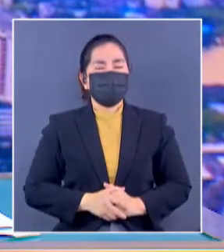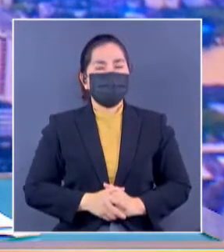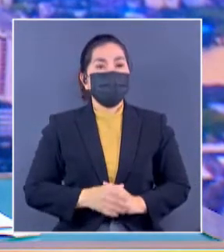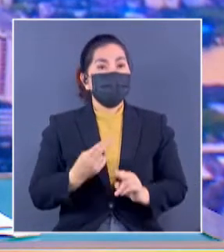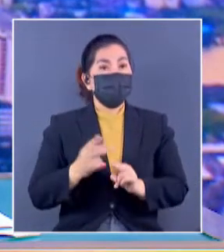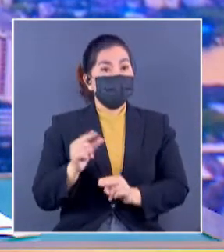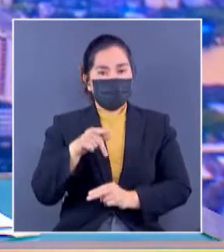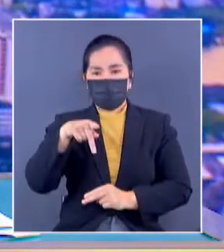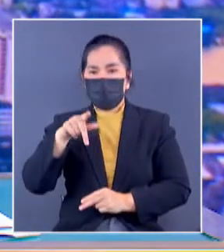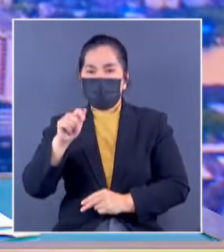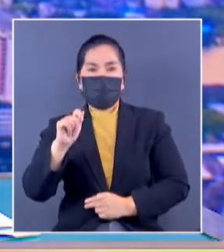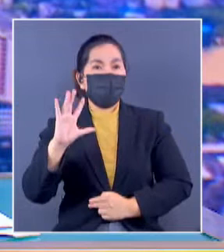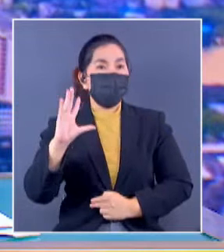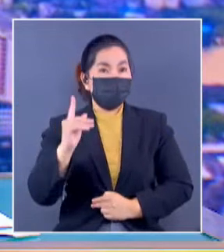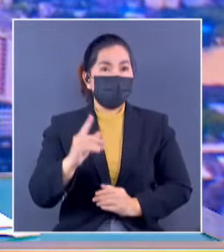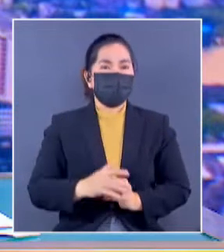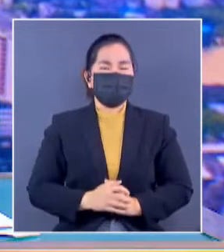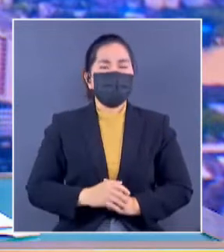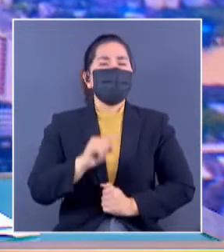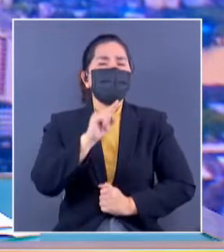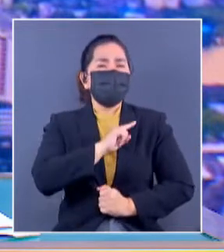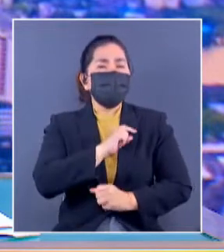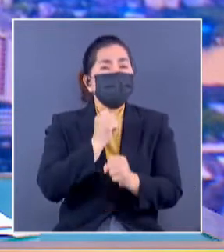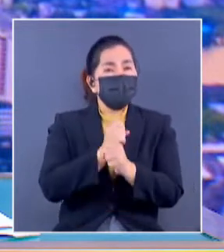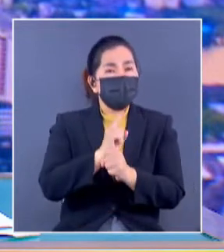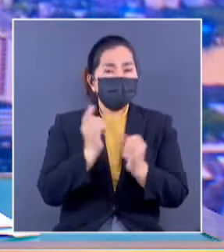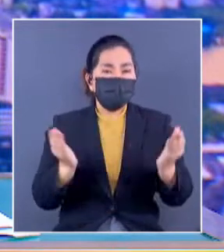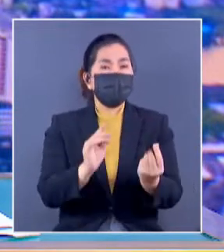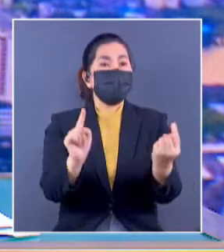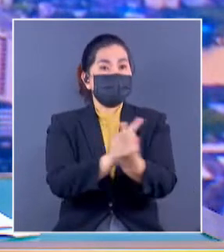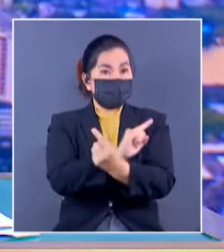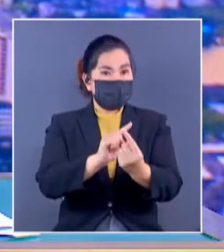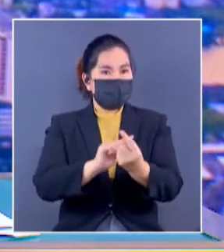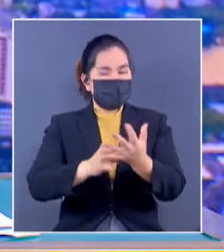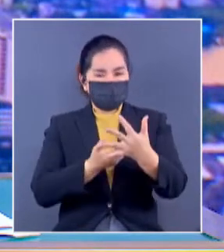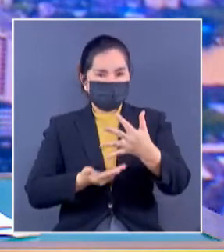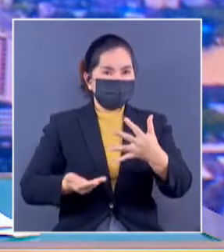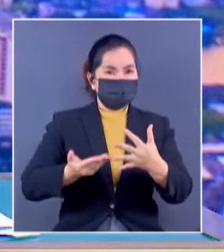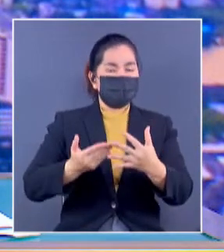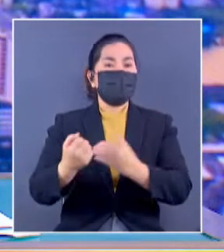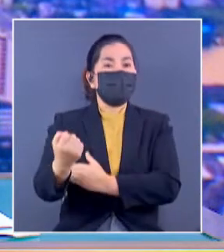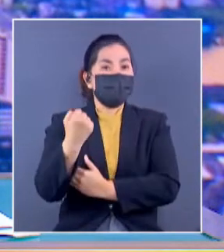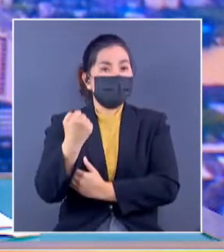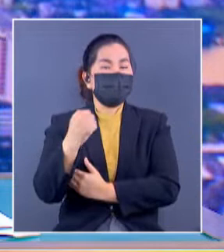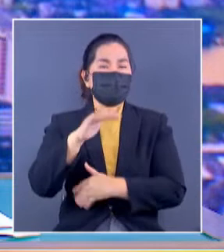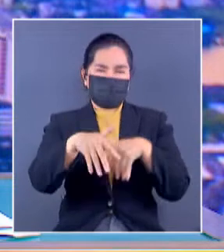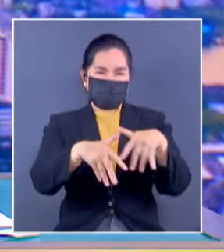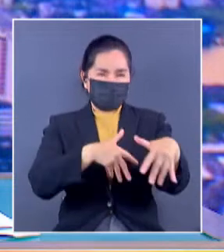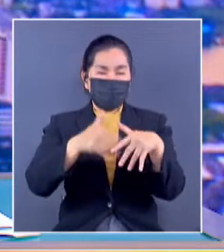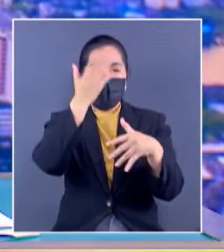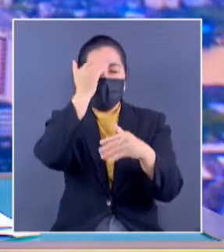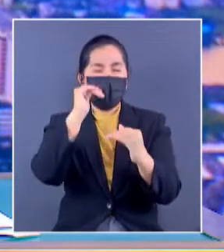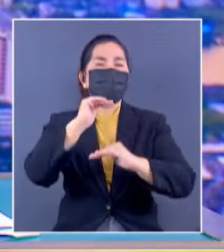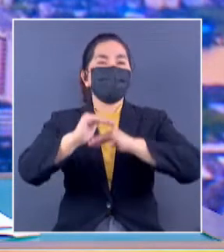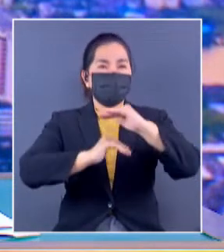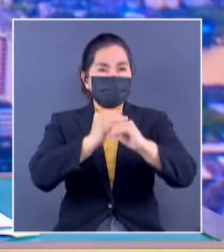หรือว่าพอชนะครับพอชนั้นมีบทบาทหน้าที่ในการขับเคลื่อนสังคมจากฐานรากนะครับด้วยพลังขององค์กรชุมชนในการพัฒน